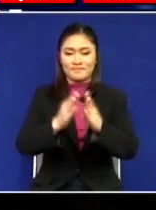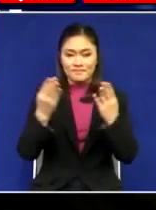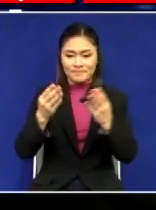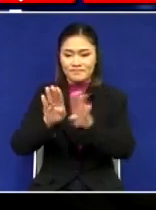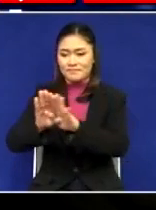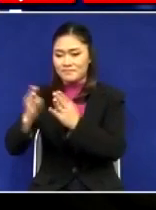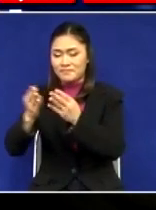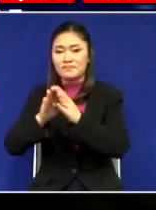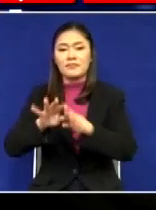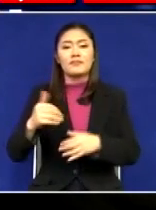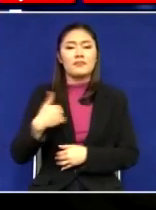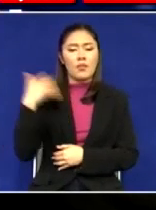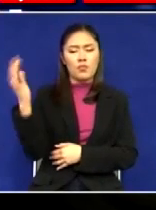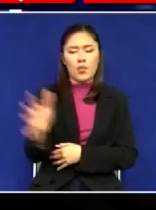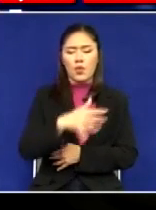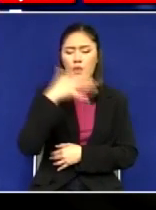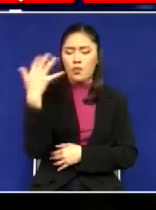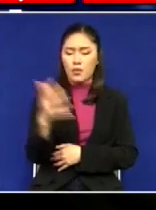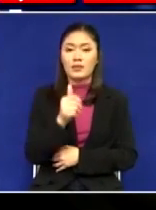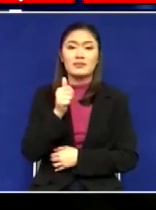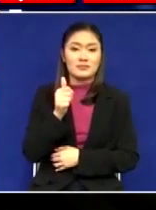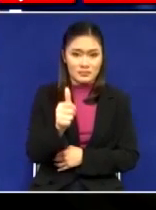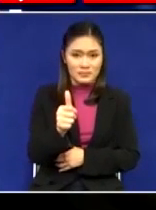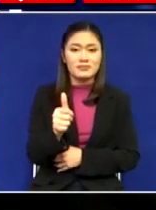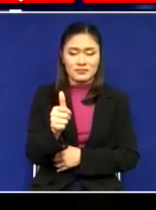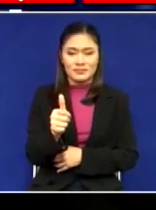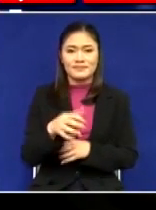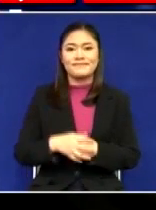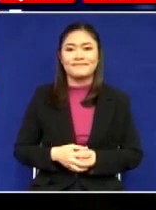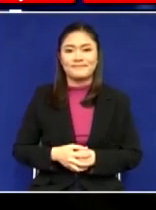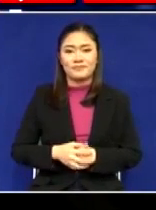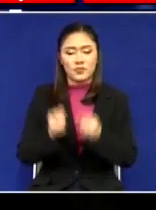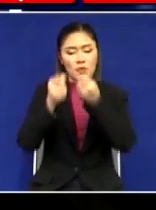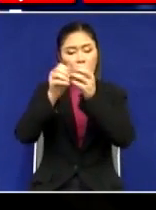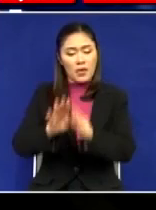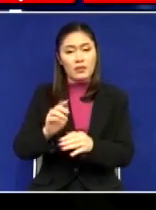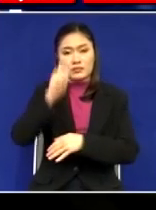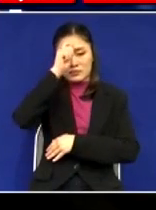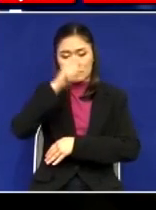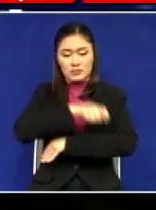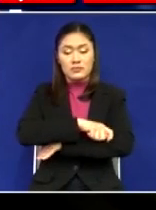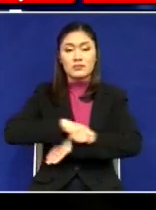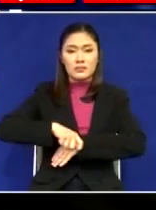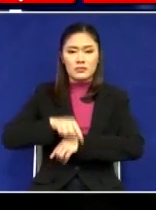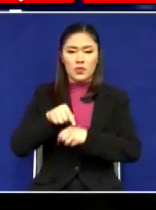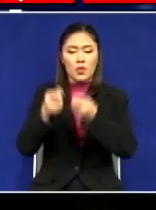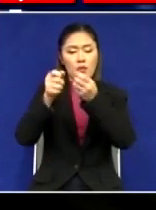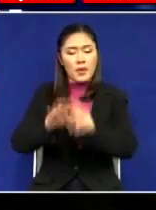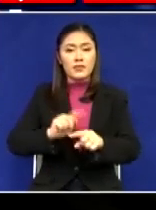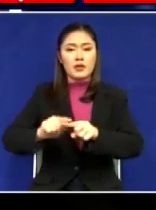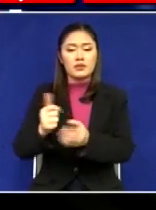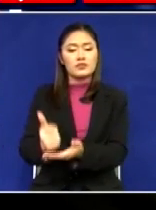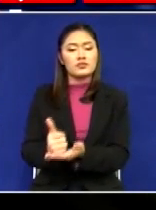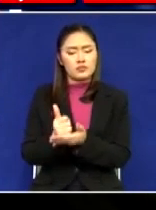แล้วก็ให้อากาศระบายอย่างนี้เป็นต้นนะครับเป็นเรื่องของการออกแบบในเชิงวิศวกรรมในเชิงของสถาปัตยกรรมก็จะช่วย